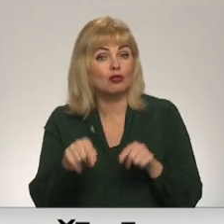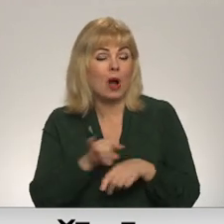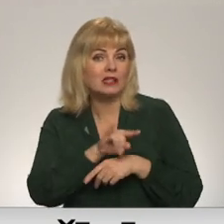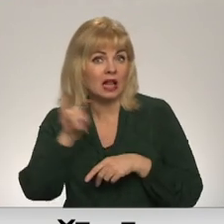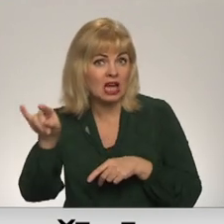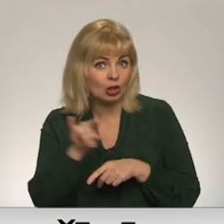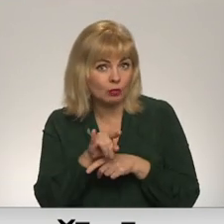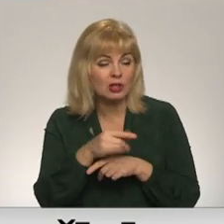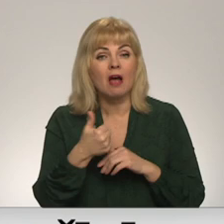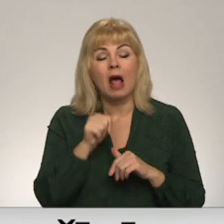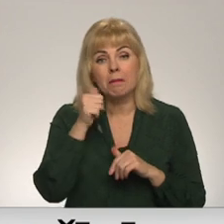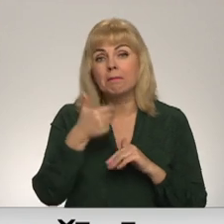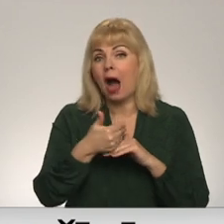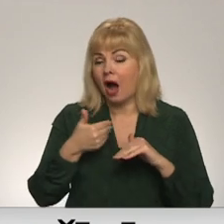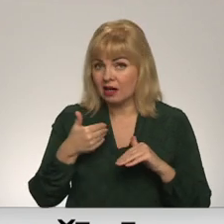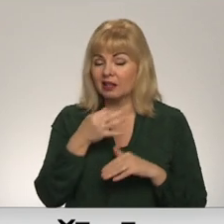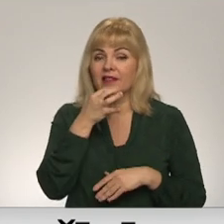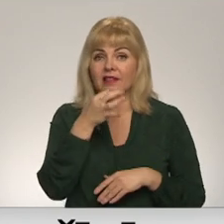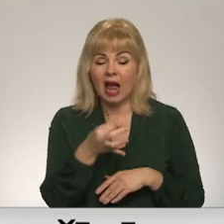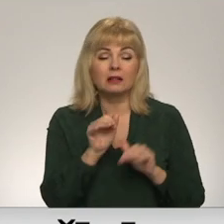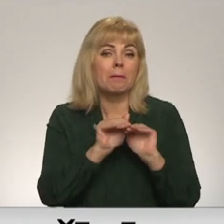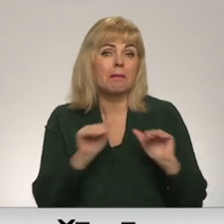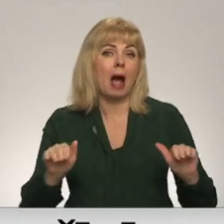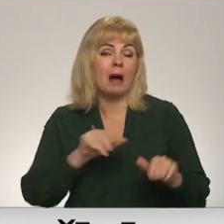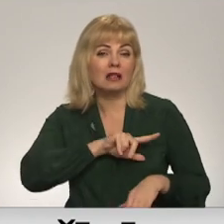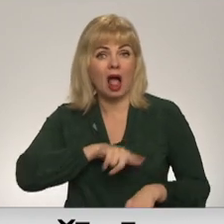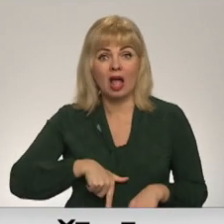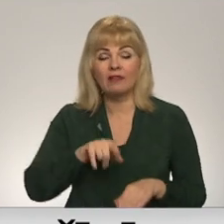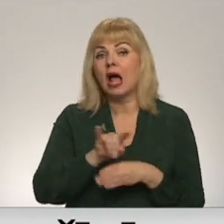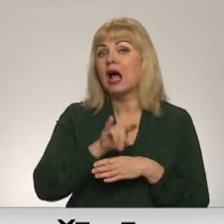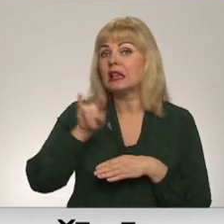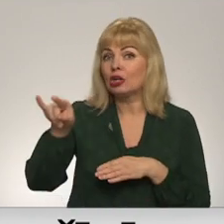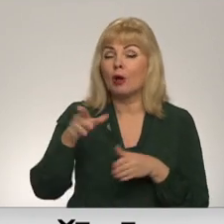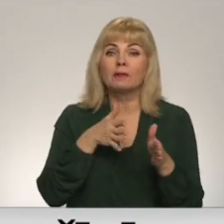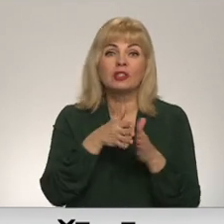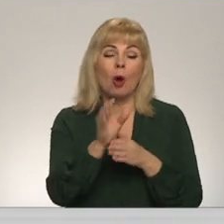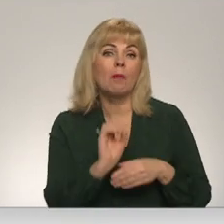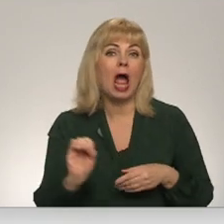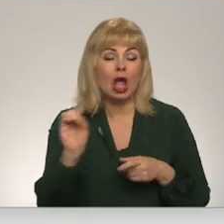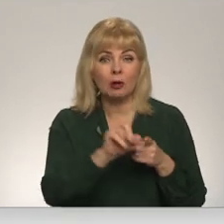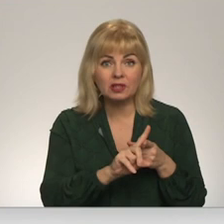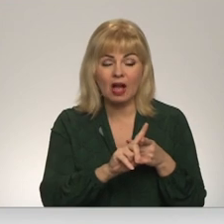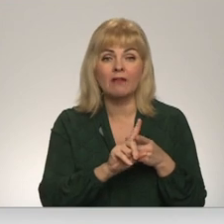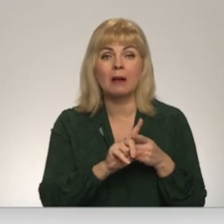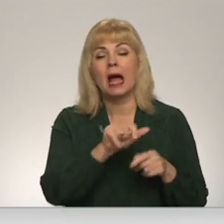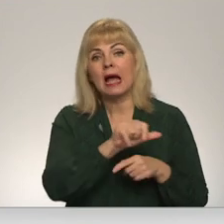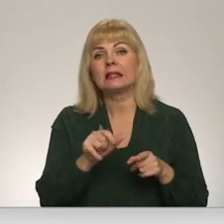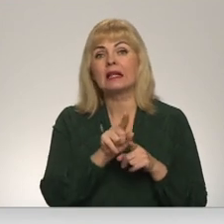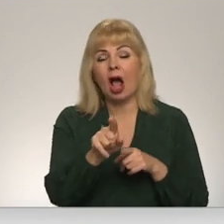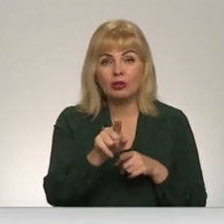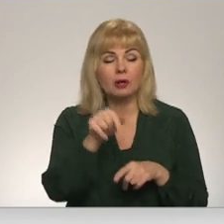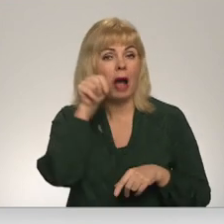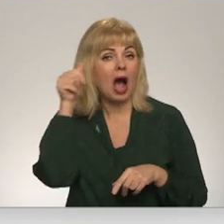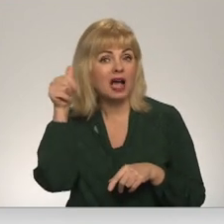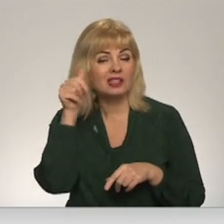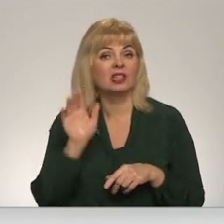lidojumus, vēl ir pāragri spriest. Pamatā Latvijā šie lidojumi notiek caur Eiropas Savienības valstīm tranzītā uz Āzijas